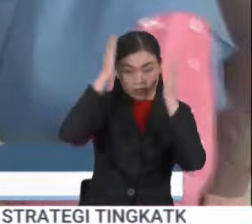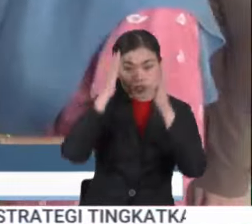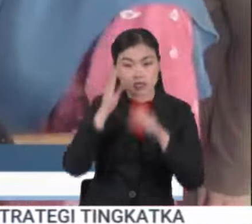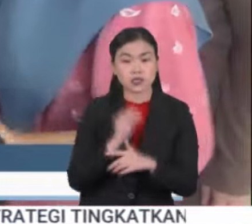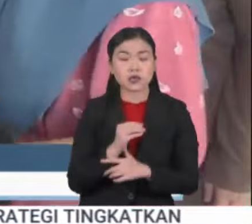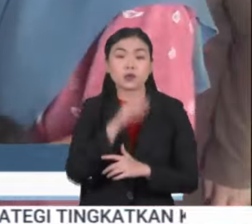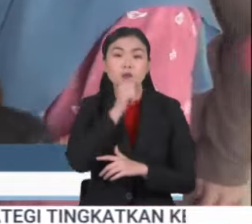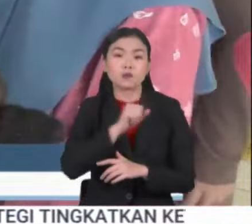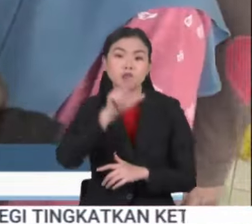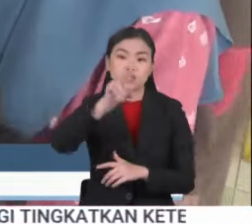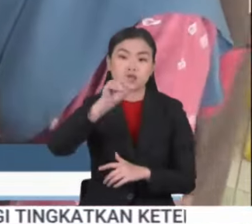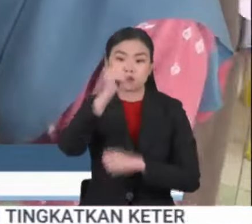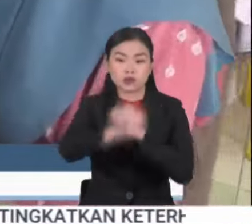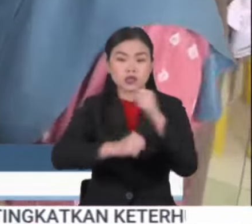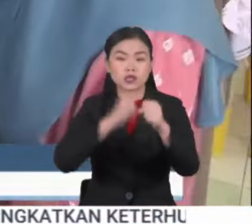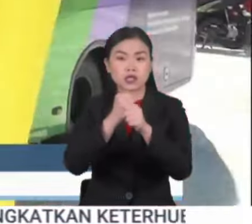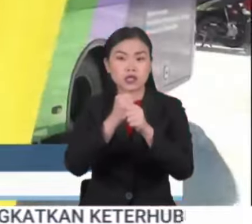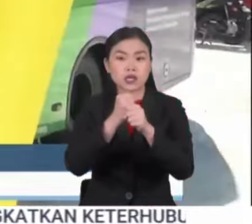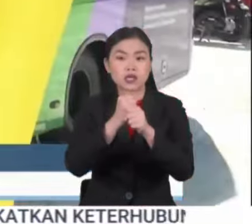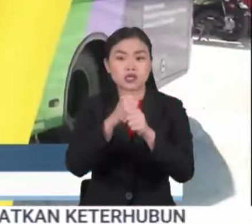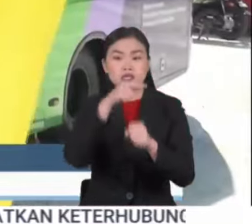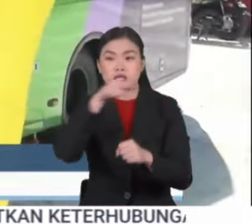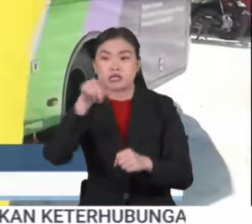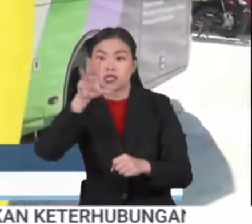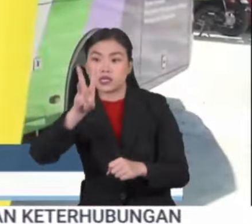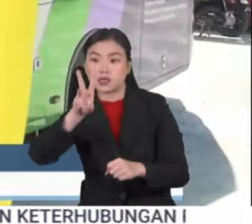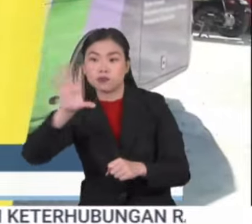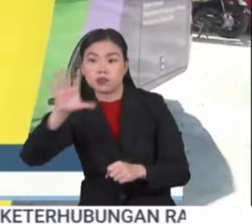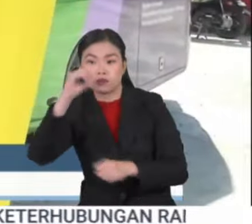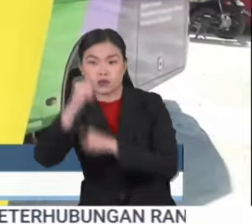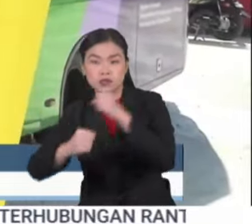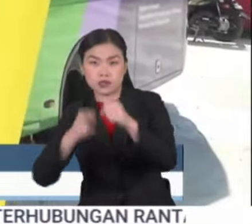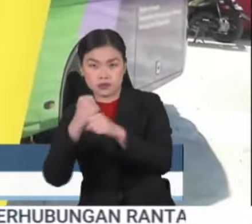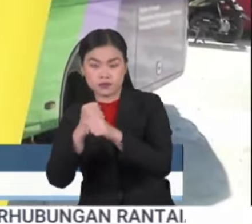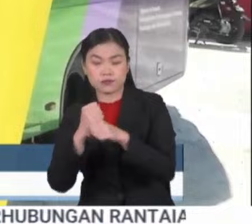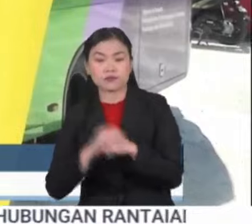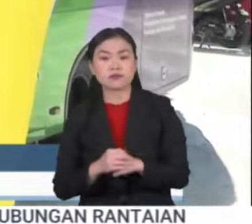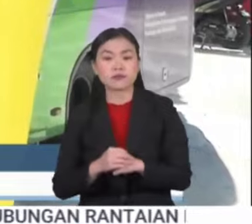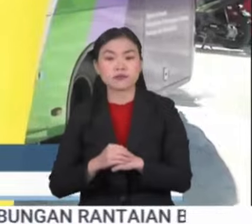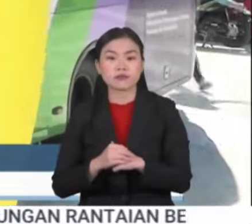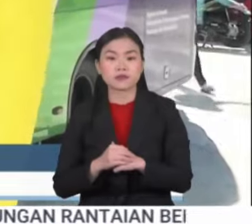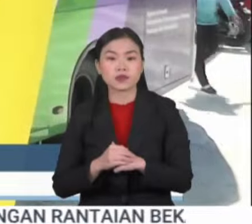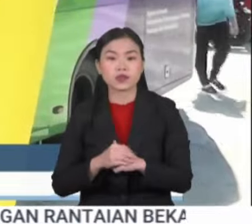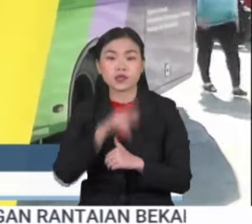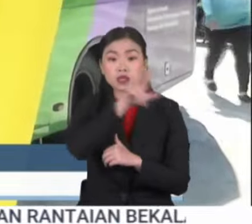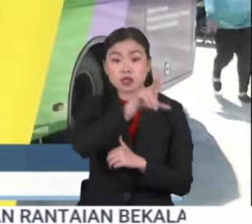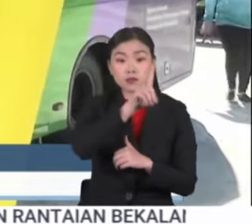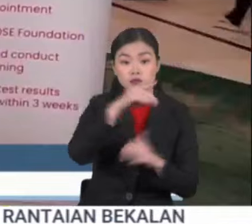tetap berumur 30 tahun sehingga 65 tahun. Berdasarkan